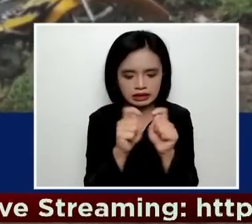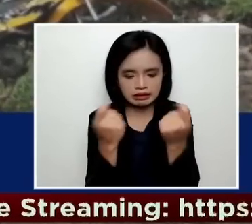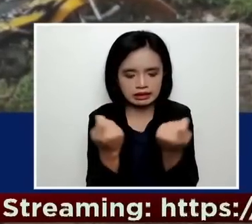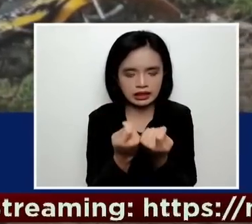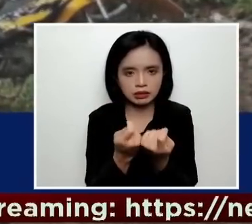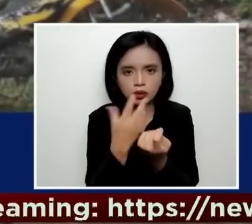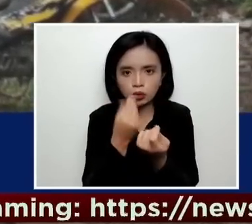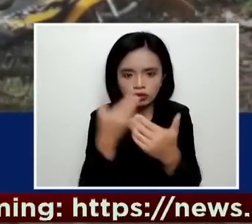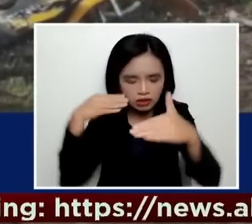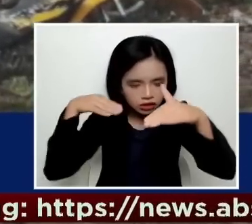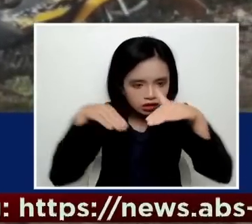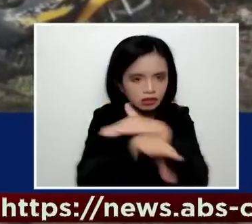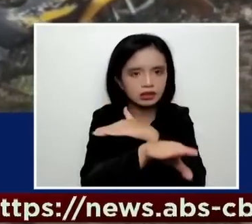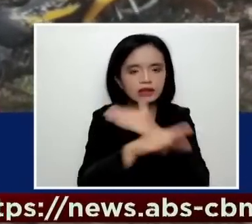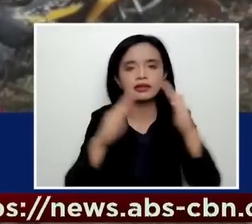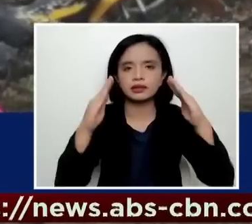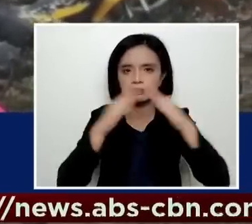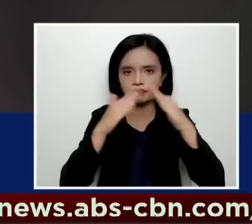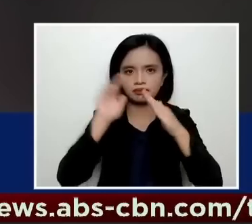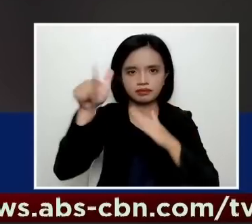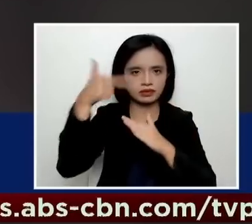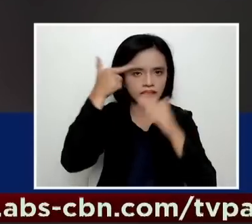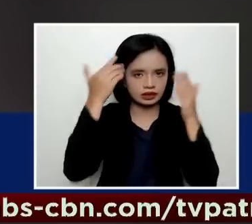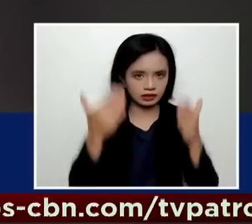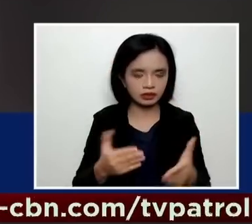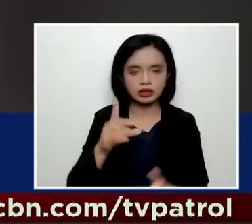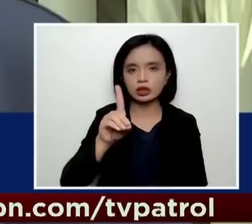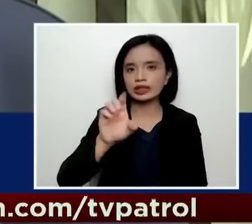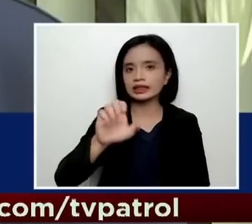sumalakay sa bahay ni Governor Degamo.